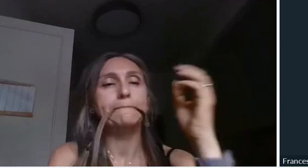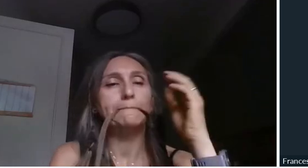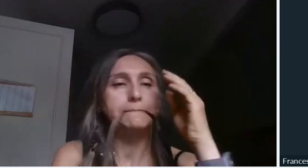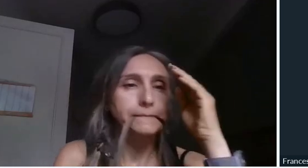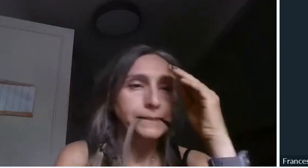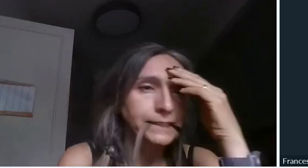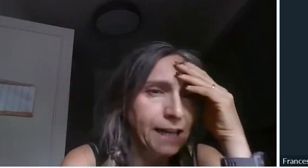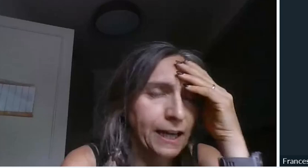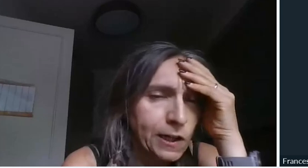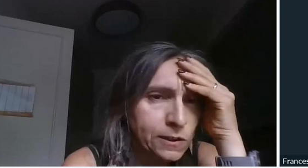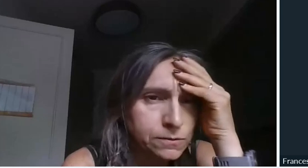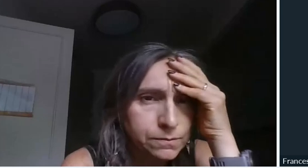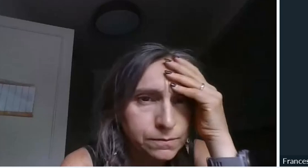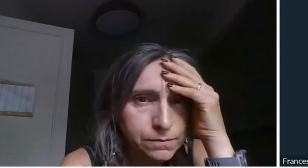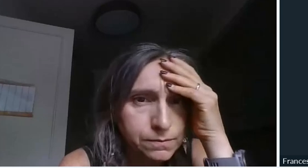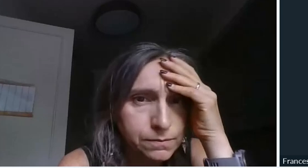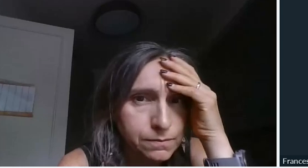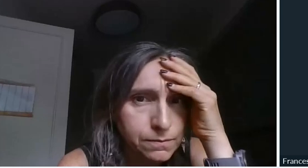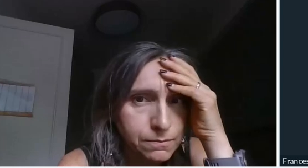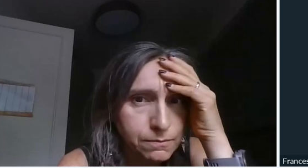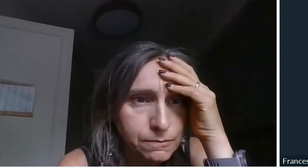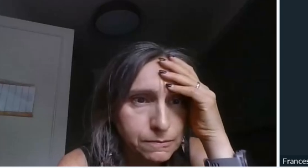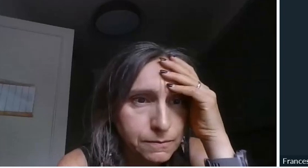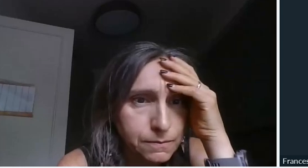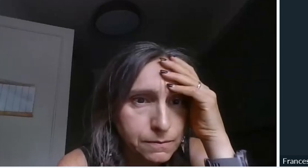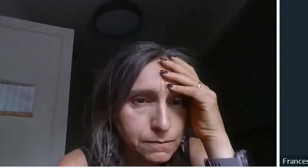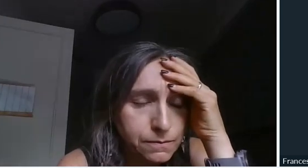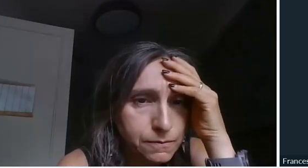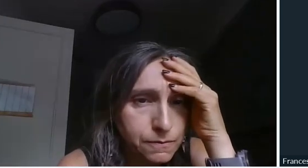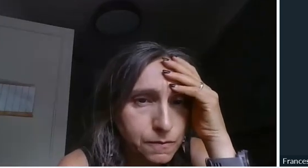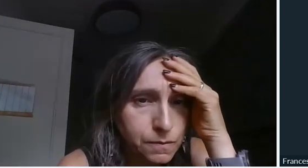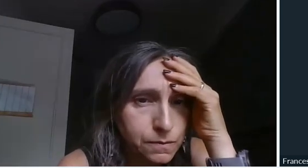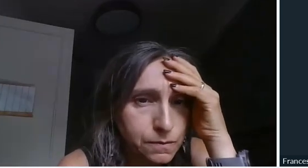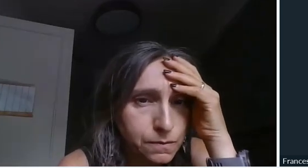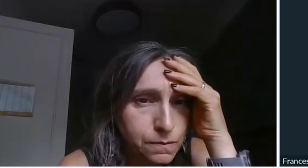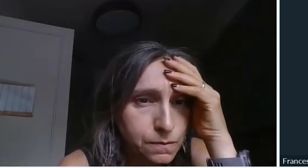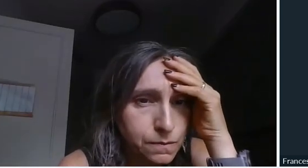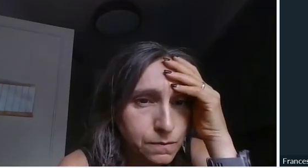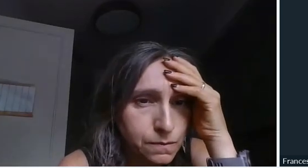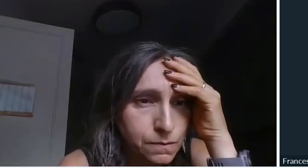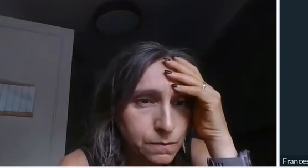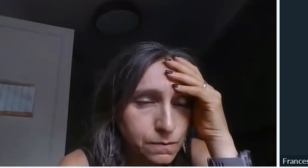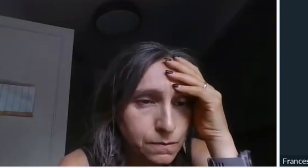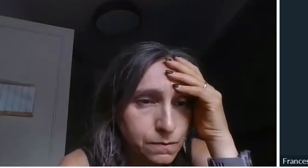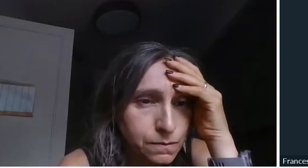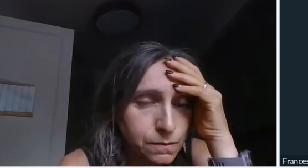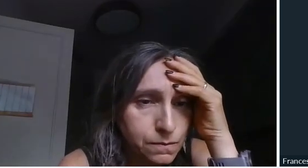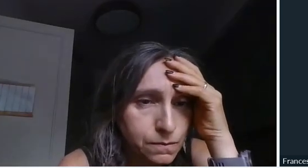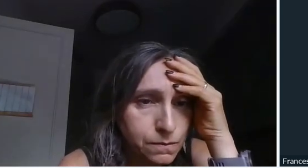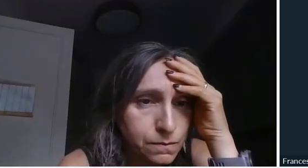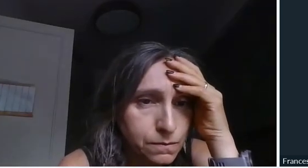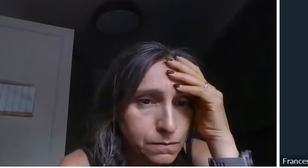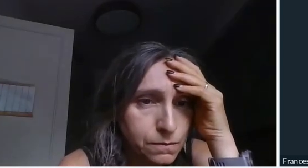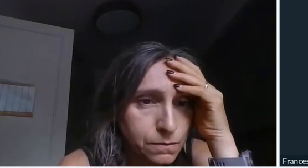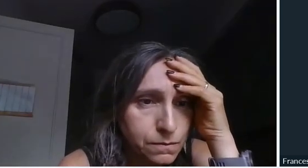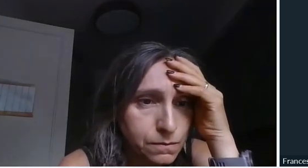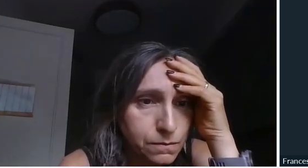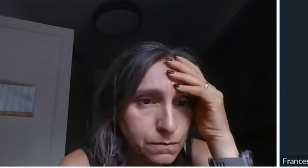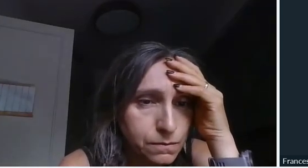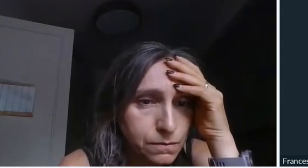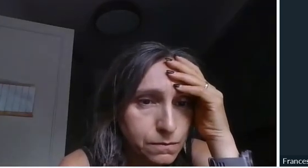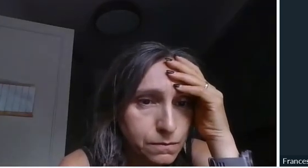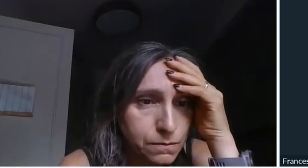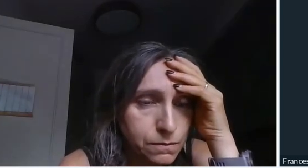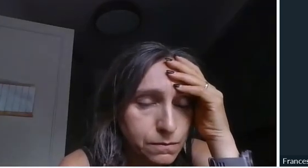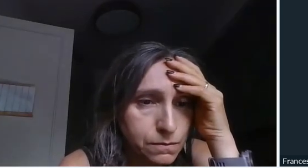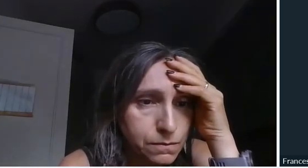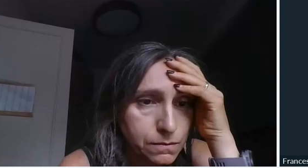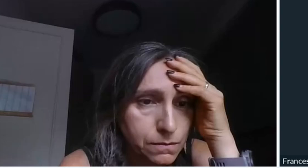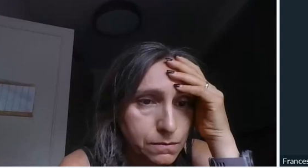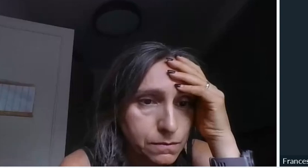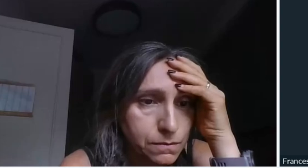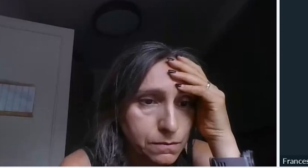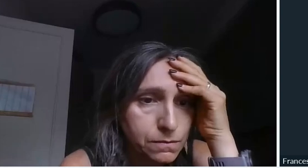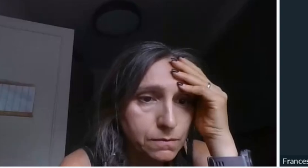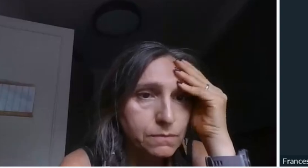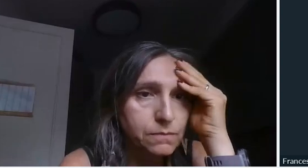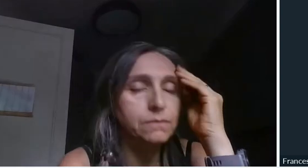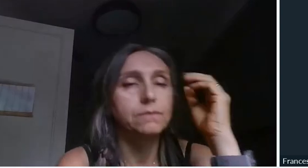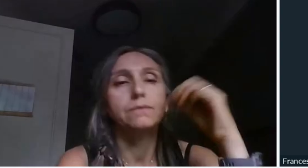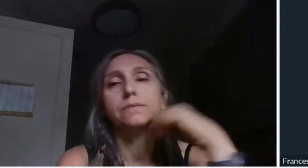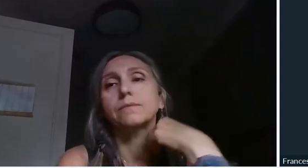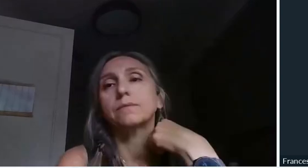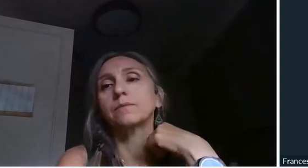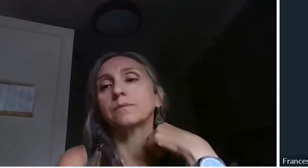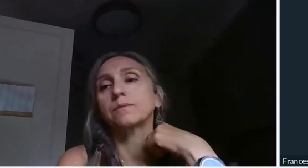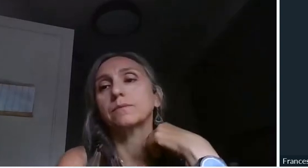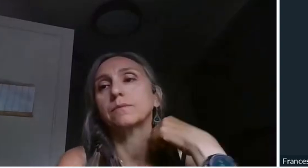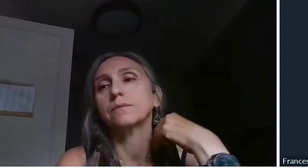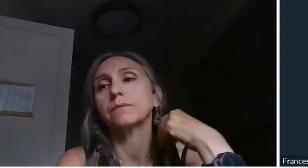della commissione è riutilizzo ai fini commerciali, ai fini della creazione di conoscenza,